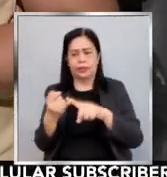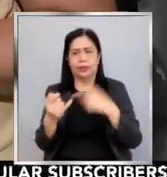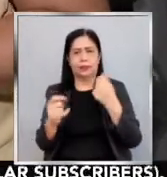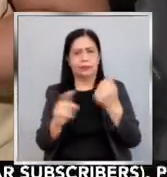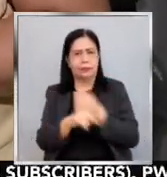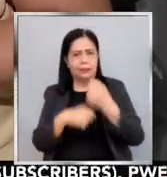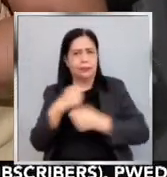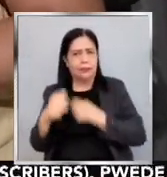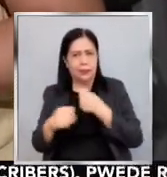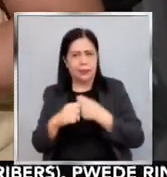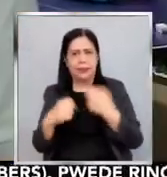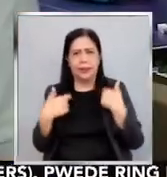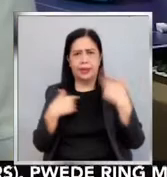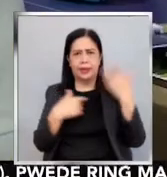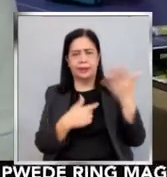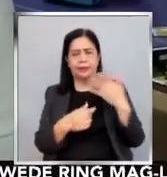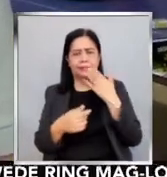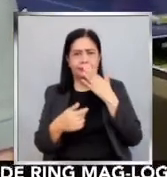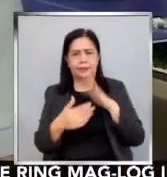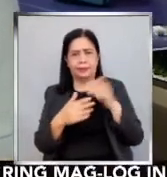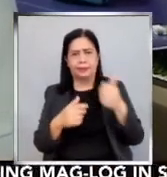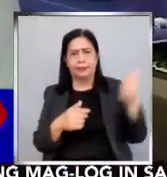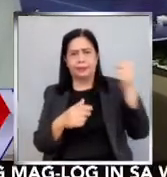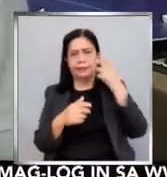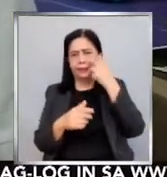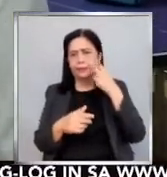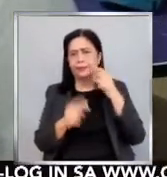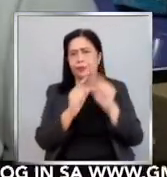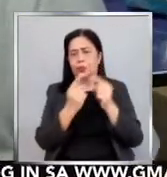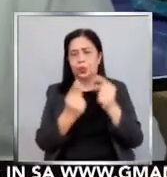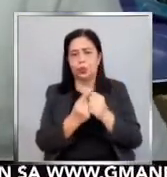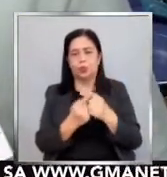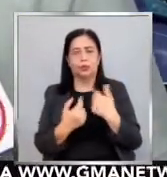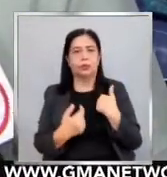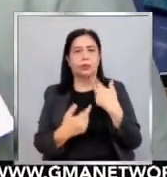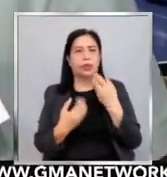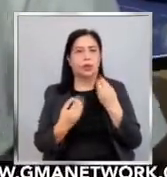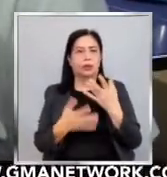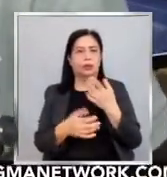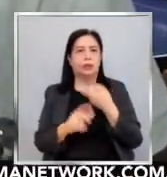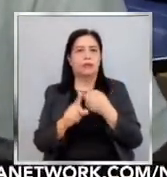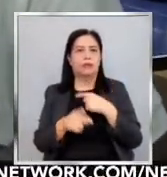kamay ng sindikato. There was a request coming from the Chinese embassy